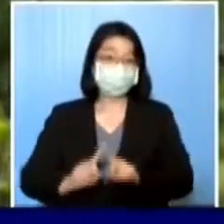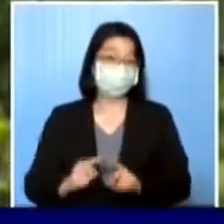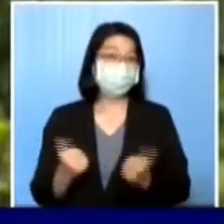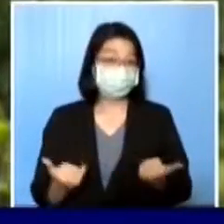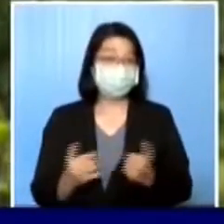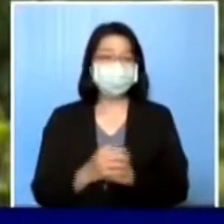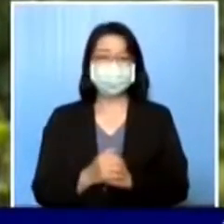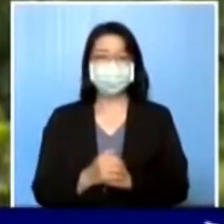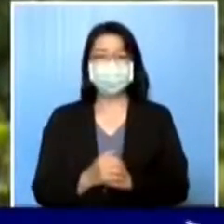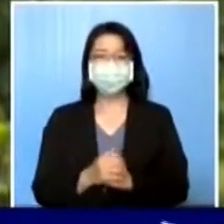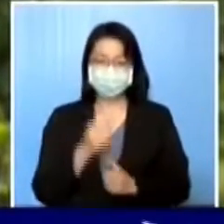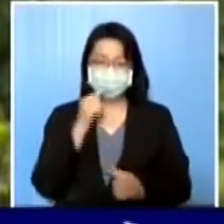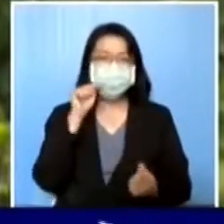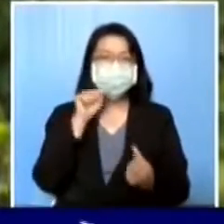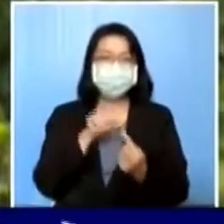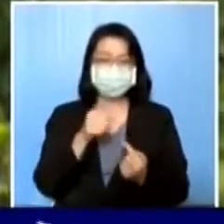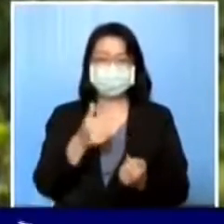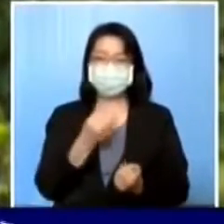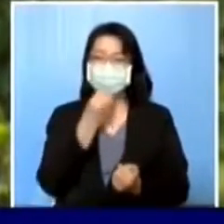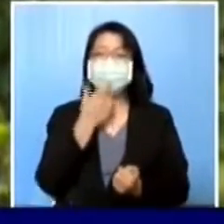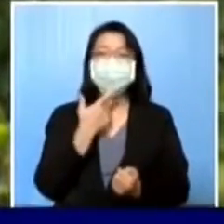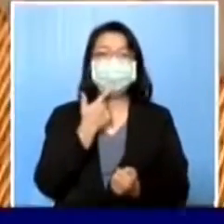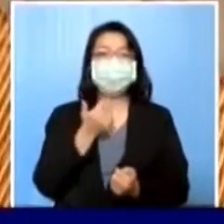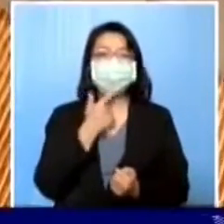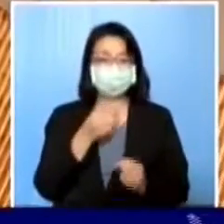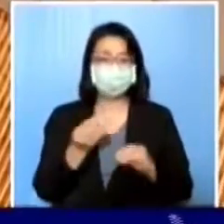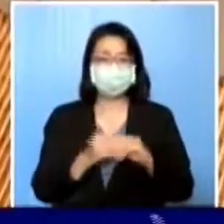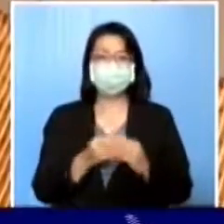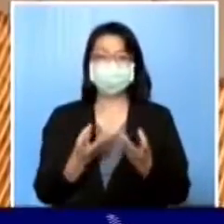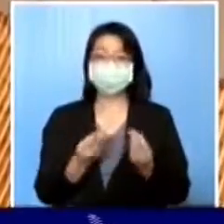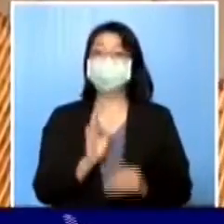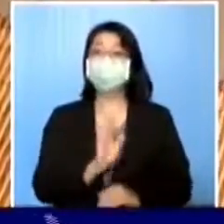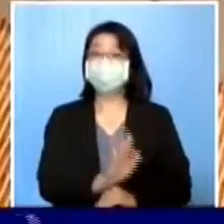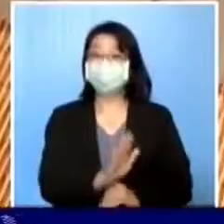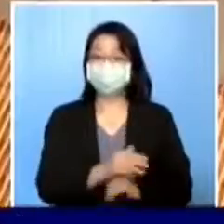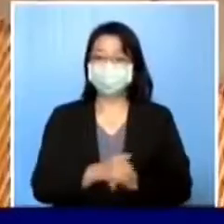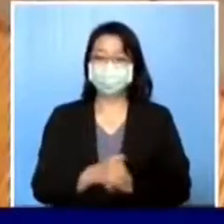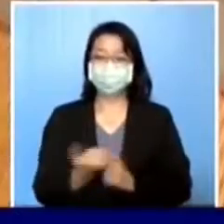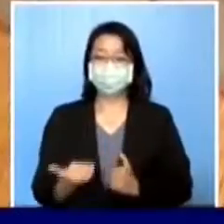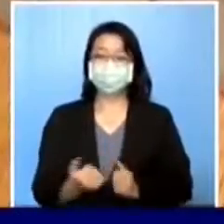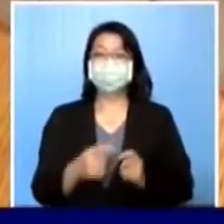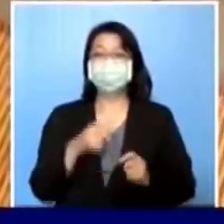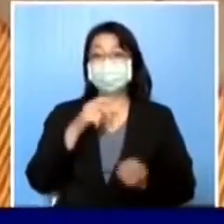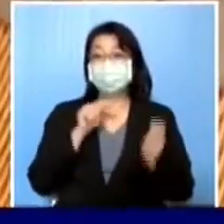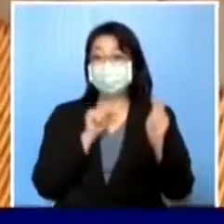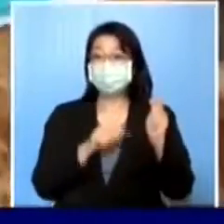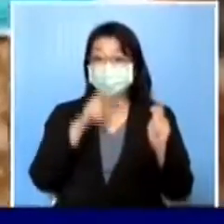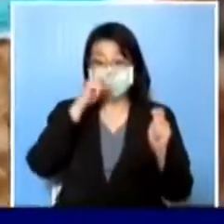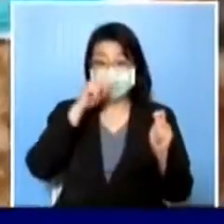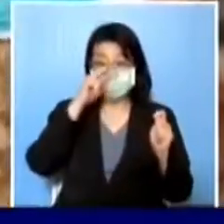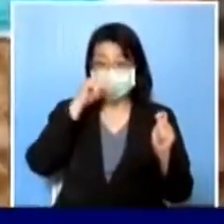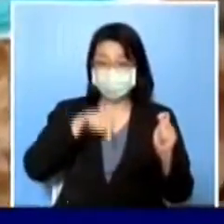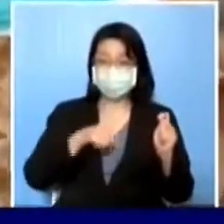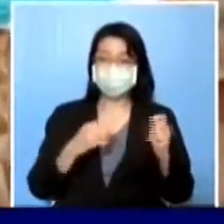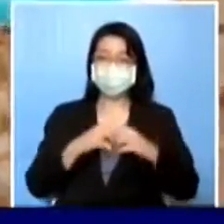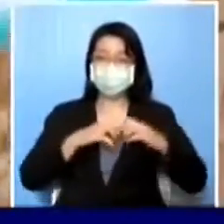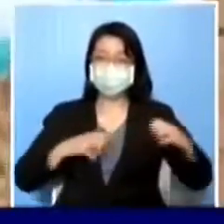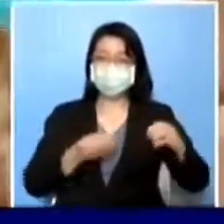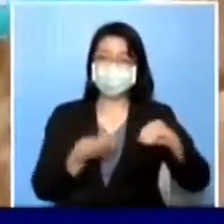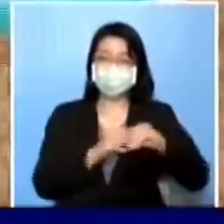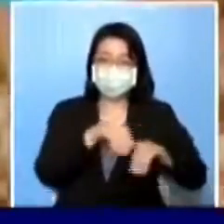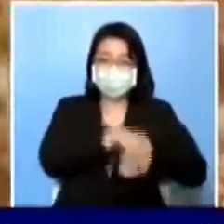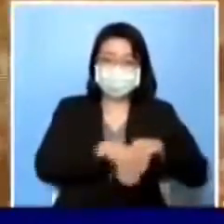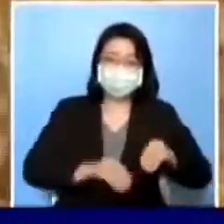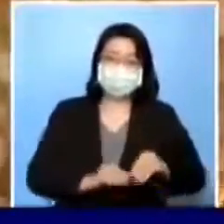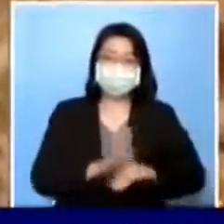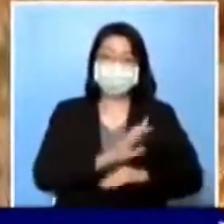ครับทำให้มีรสชาติอร่อยนะครับ ปัจจุบันในพื้นที่อำเภอนครไทยมีพื้นที่ปลูกทุเรียนเพิ่มขึ้นจาก